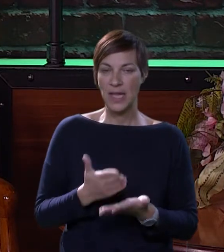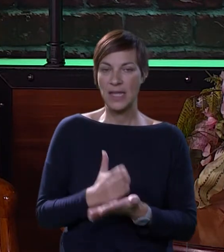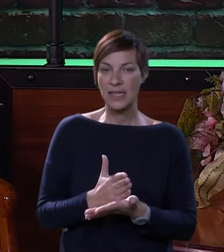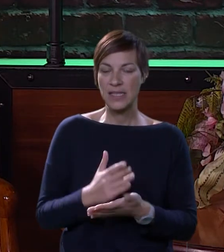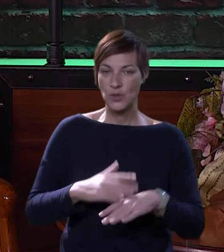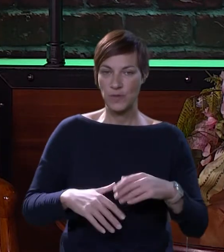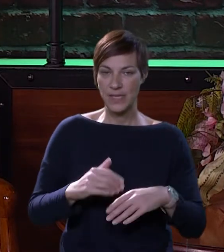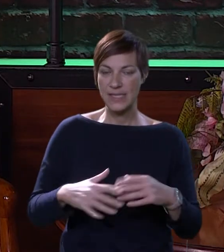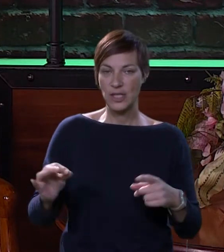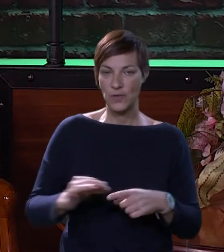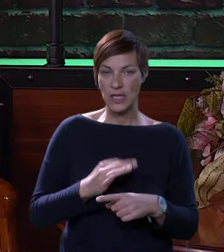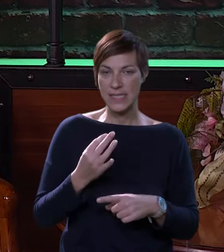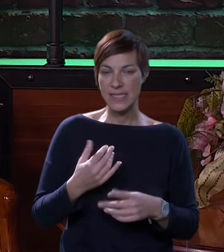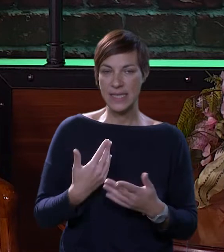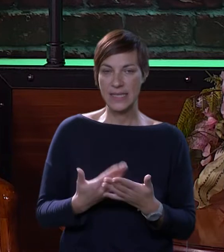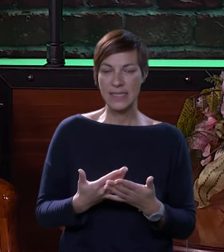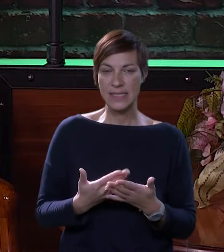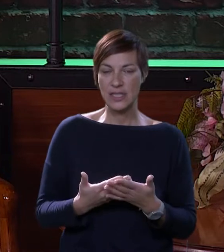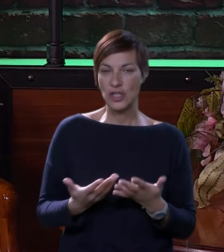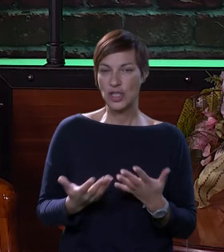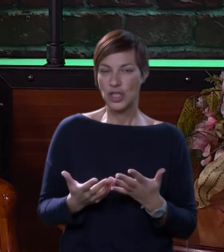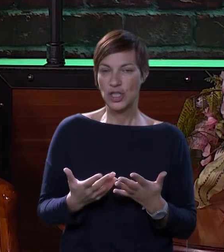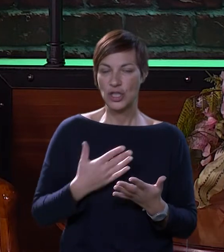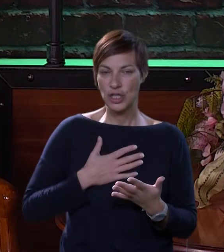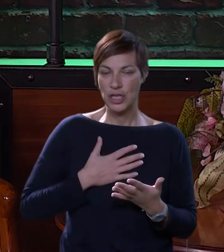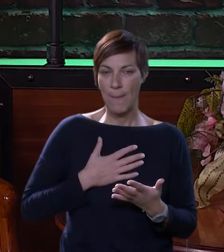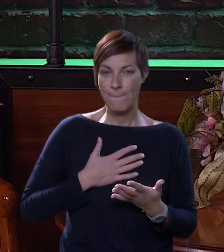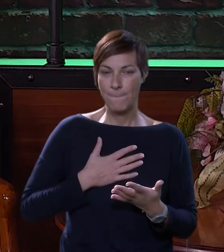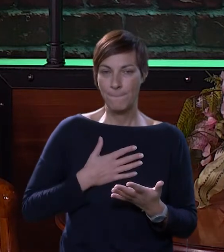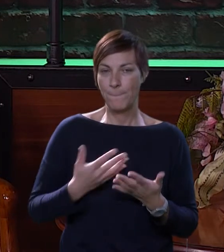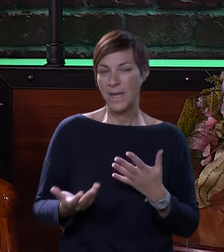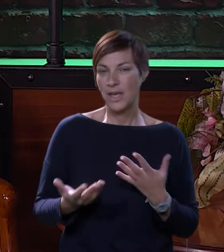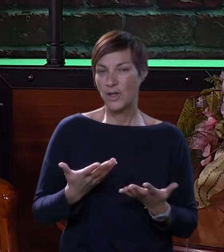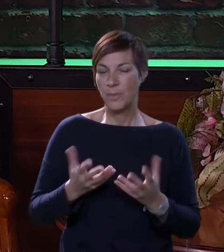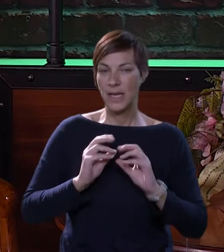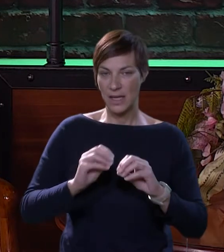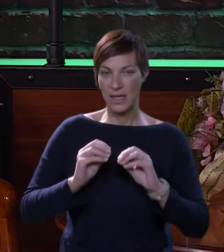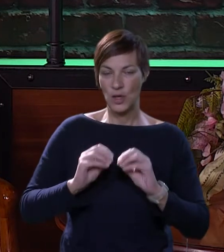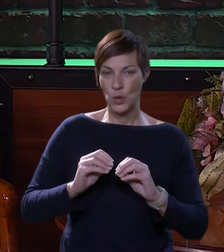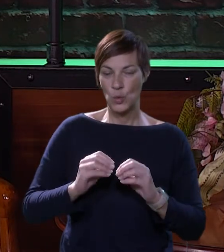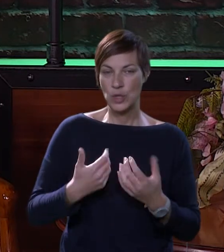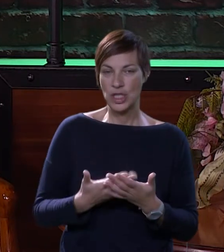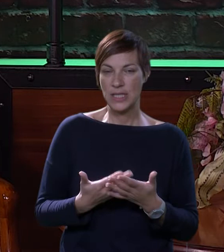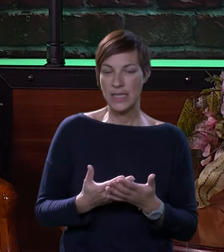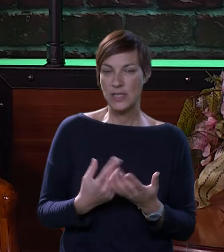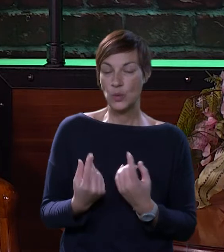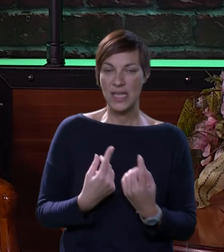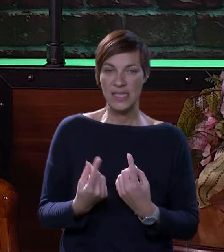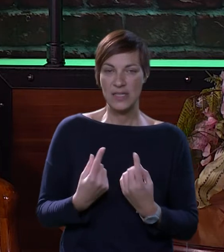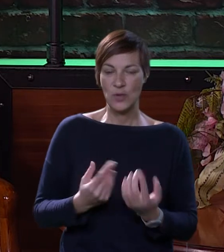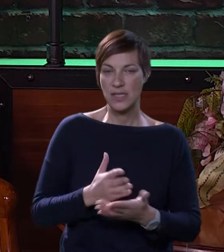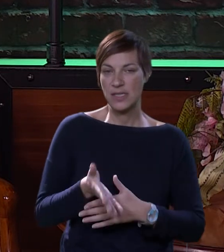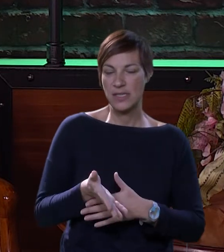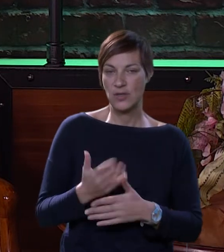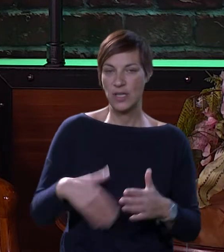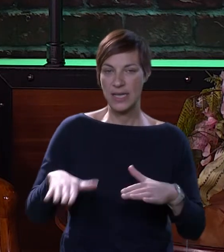su uvijek zadovoljni i sretni, zato što na taj način mičemo prilike učenja. Jer to su te situacije